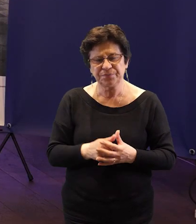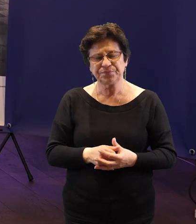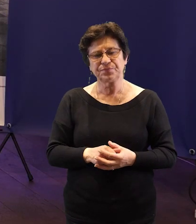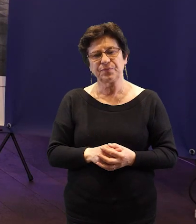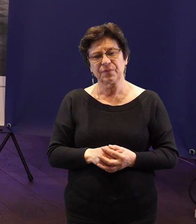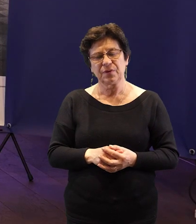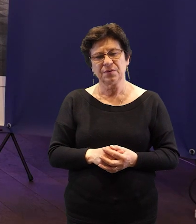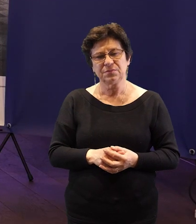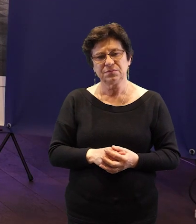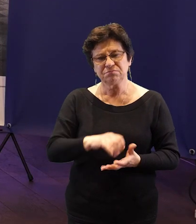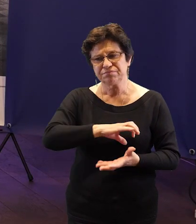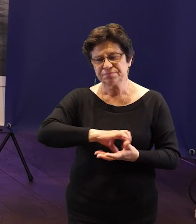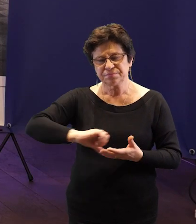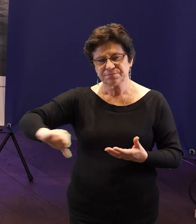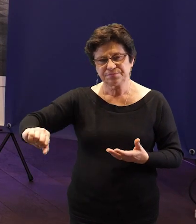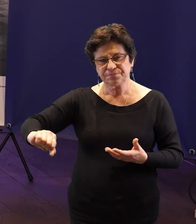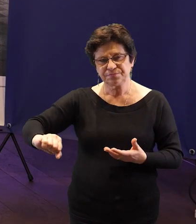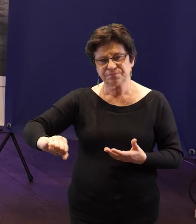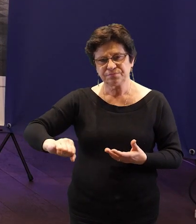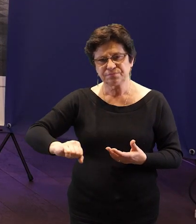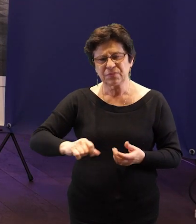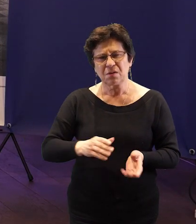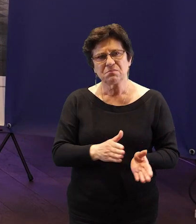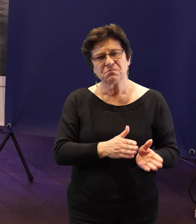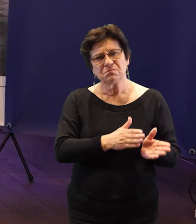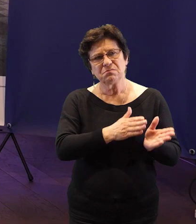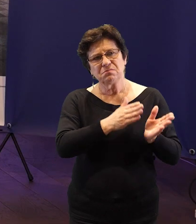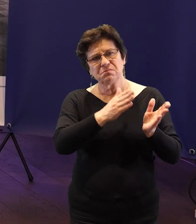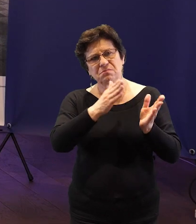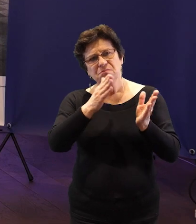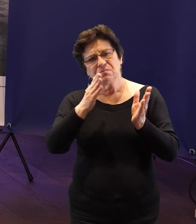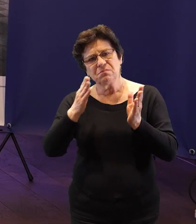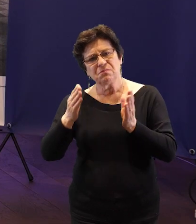przez Sowietów. Mija kilka dni